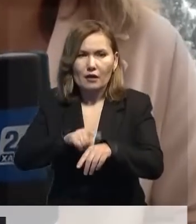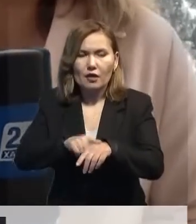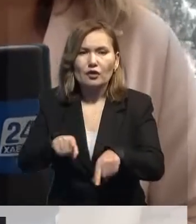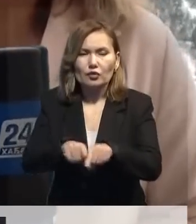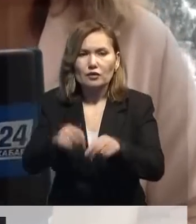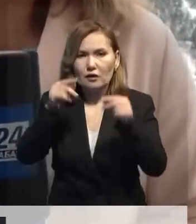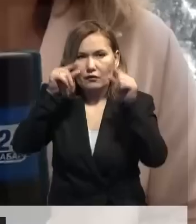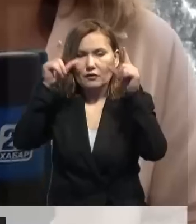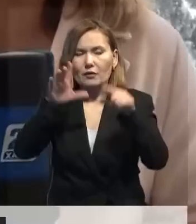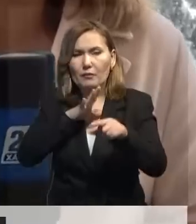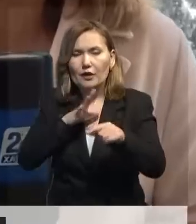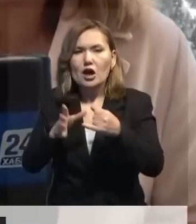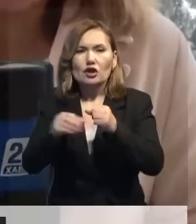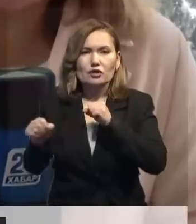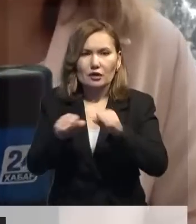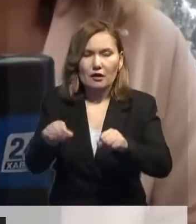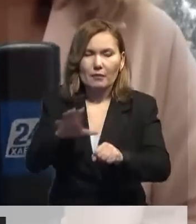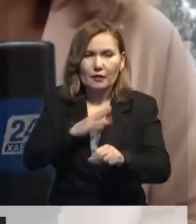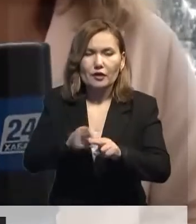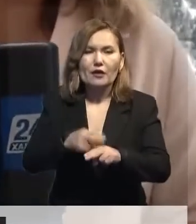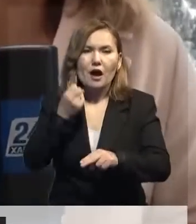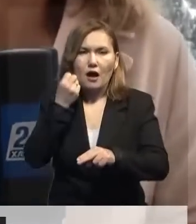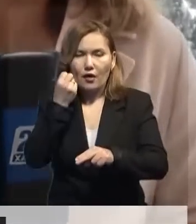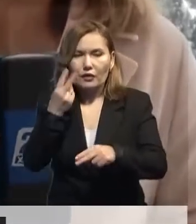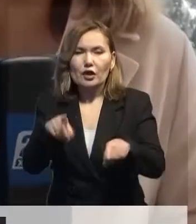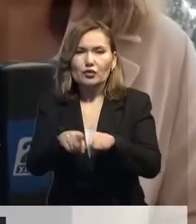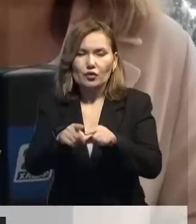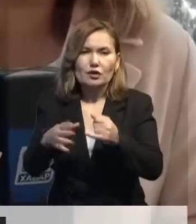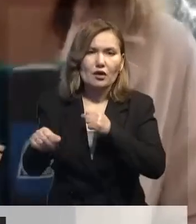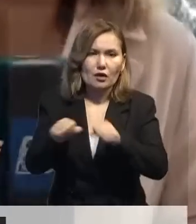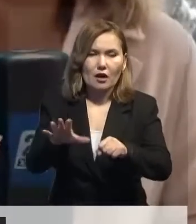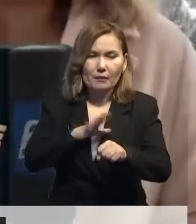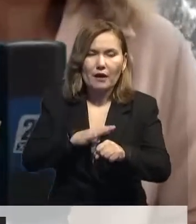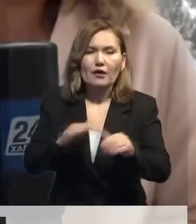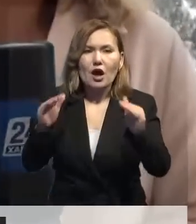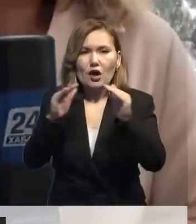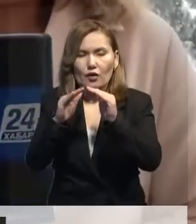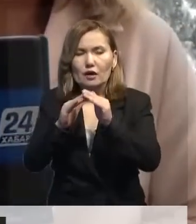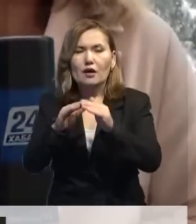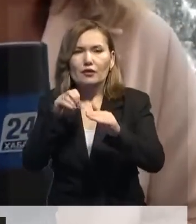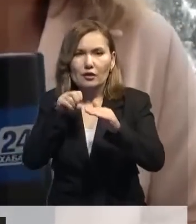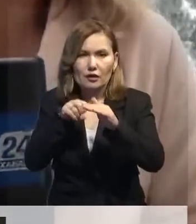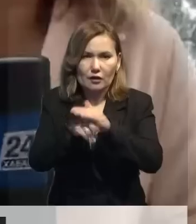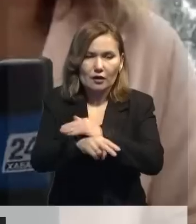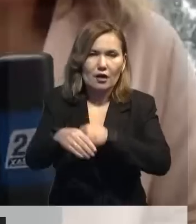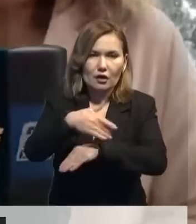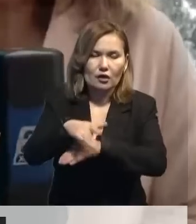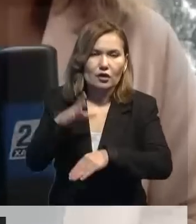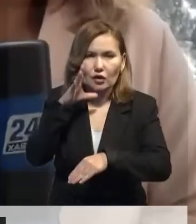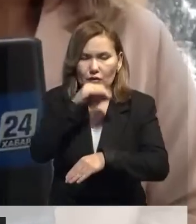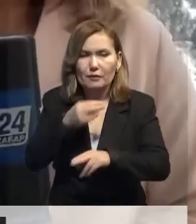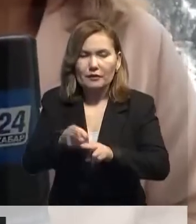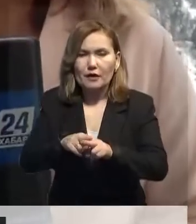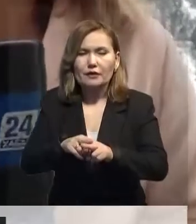қарасам, жер сілкінісі болыпты. Тұсауа біраз тербендік. Сыртта жүгіріп шығып, баламен біраз жүргенсін соң үйге қайтып оралдық.